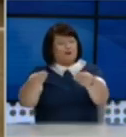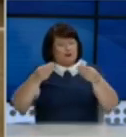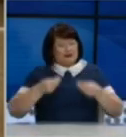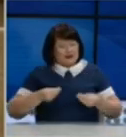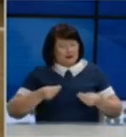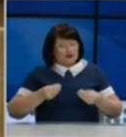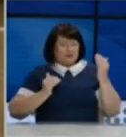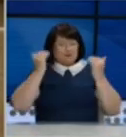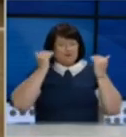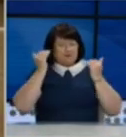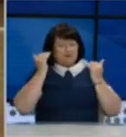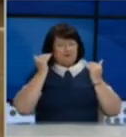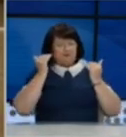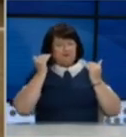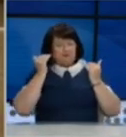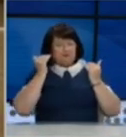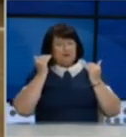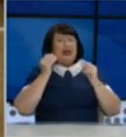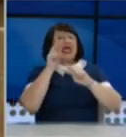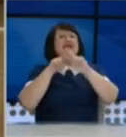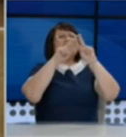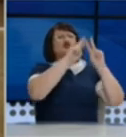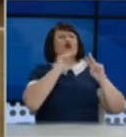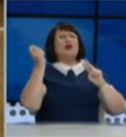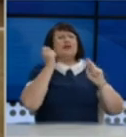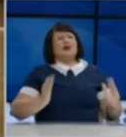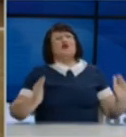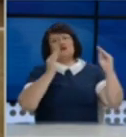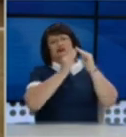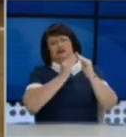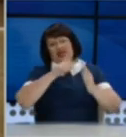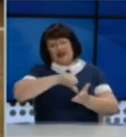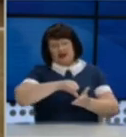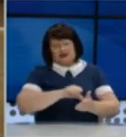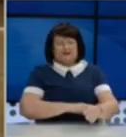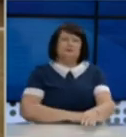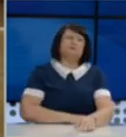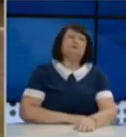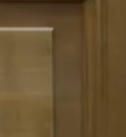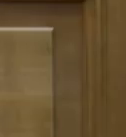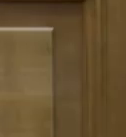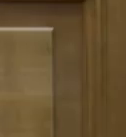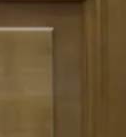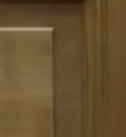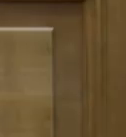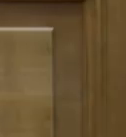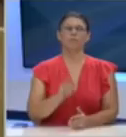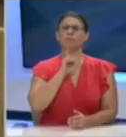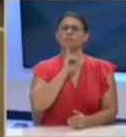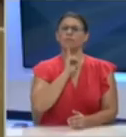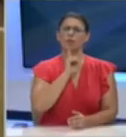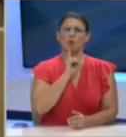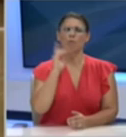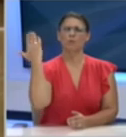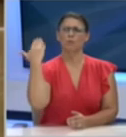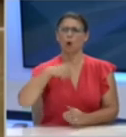και του αστεροσκοπίου, του Εθνικού Αστεροσκοπίου Αθηνών, όπως έκαναν συστηματικά τις προηγούμενες μέρες